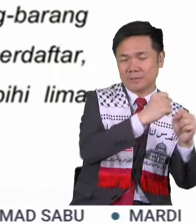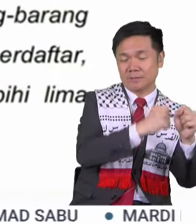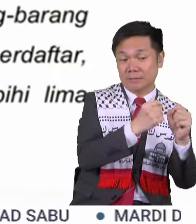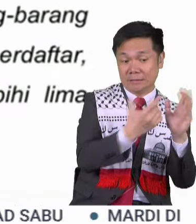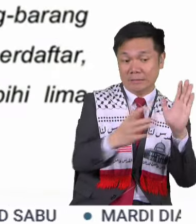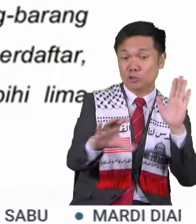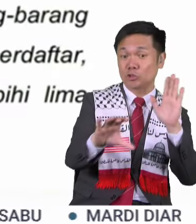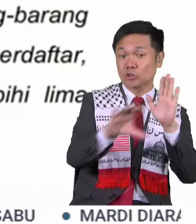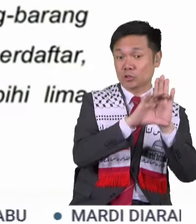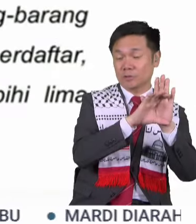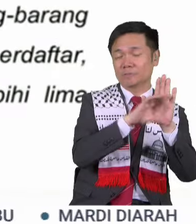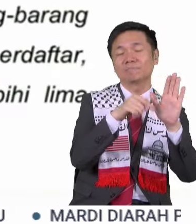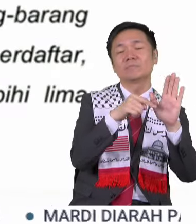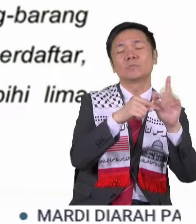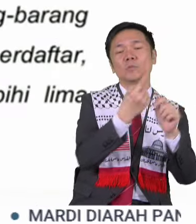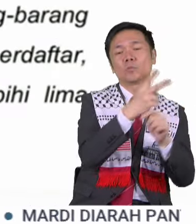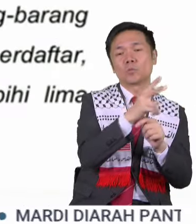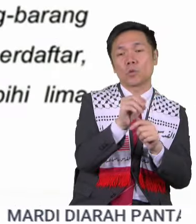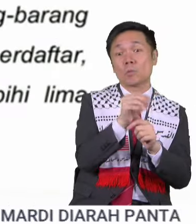dagangan